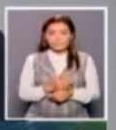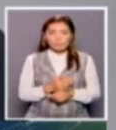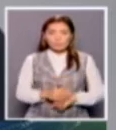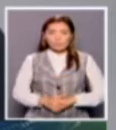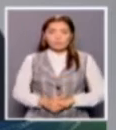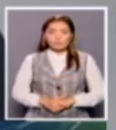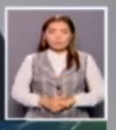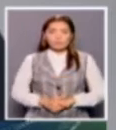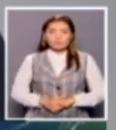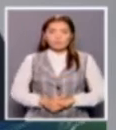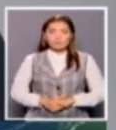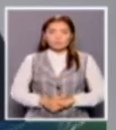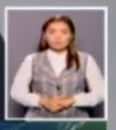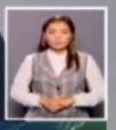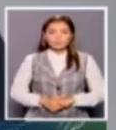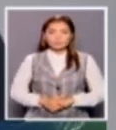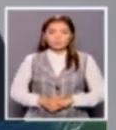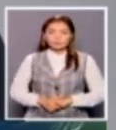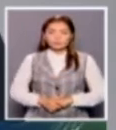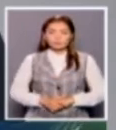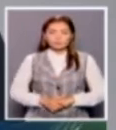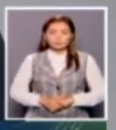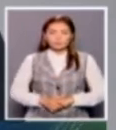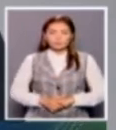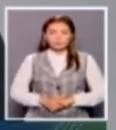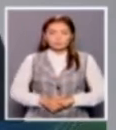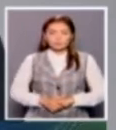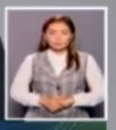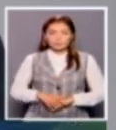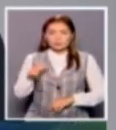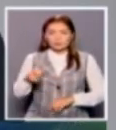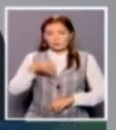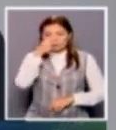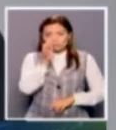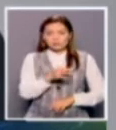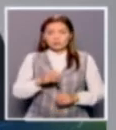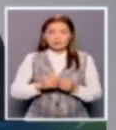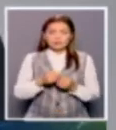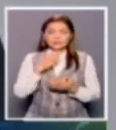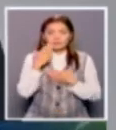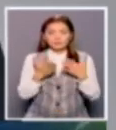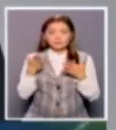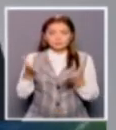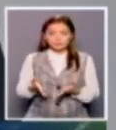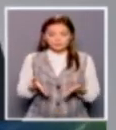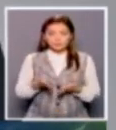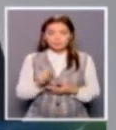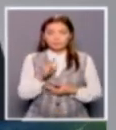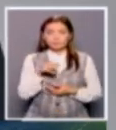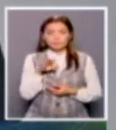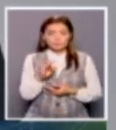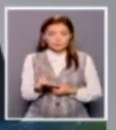байланыстамын. Облыстық Атырау газетінде бұл кісі бізге өте тұрақты автор болды.